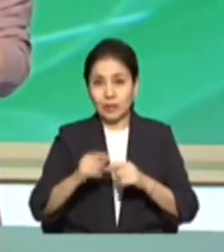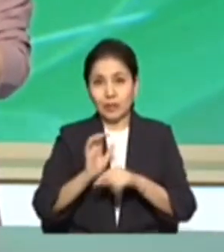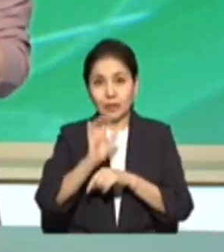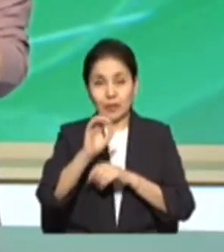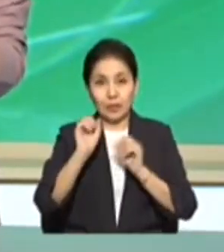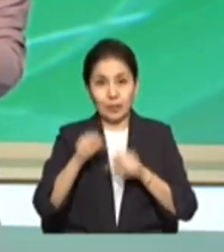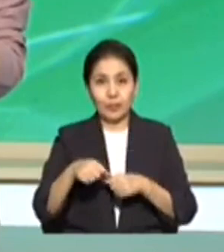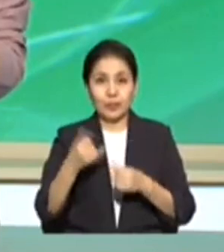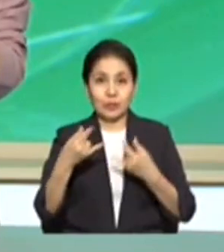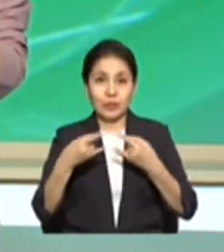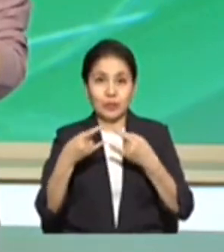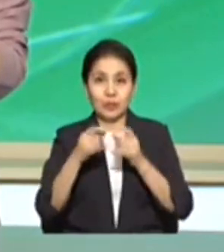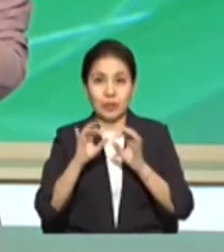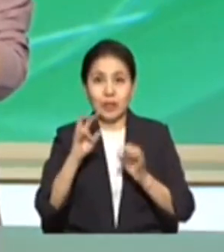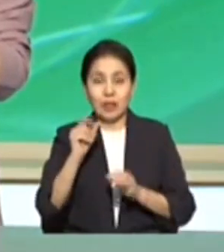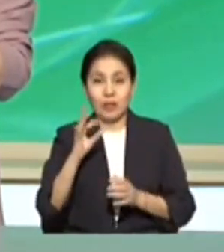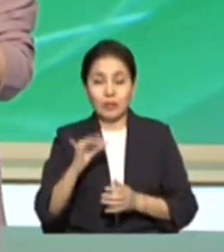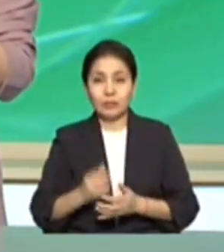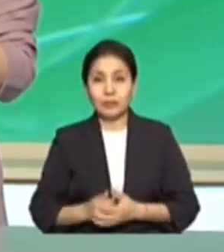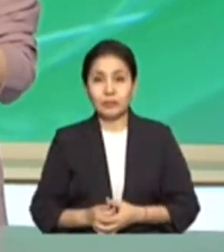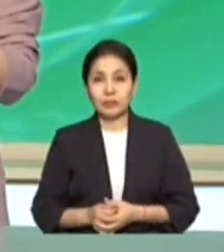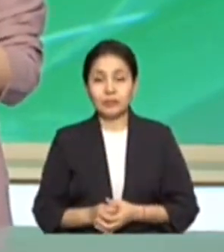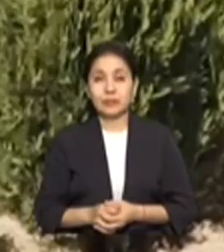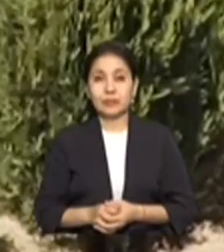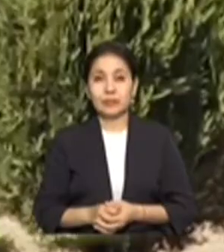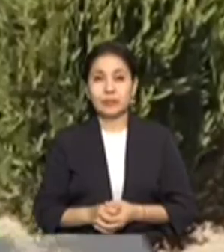yaratildi. Navoiylik muxbirimiz mavzuni davom ettiradi.